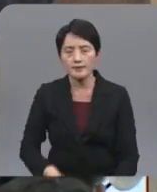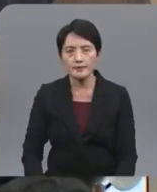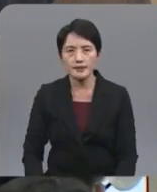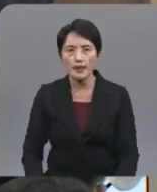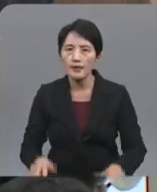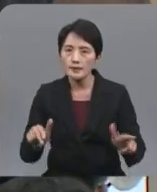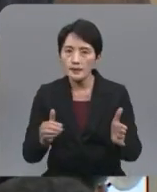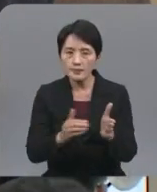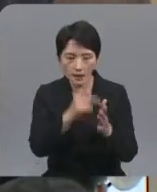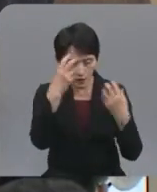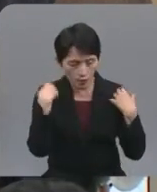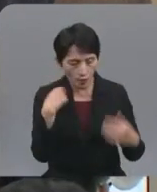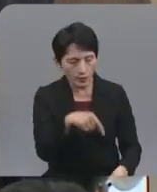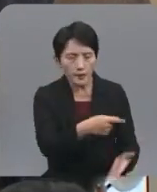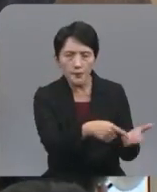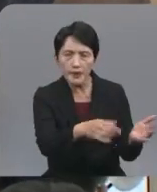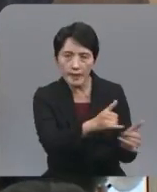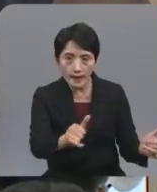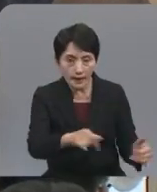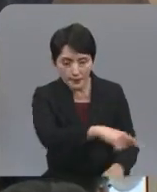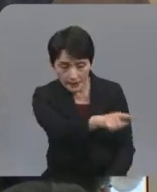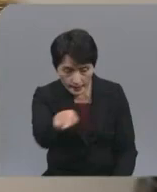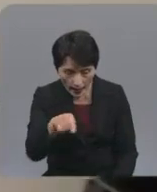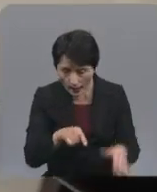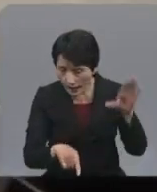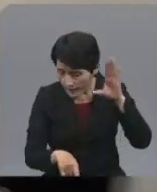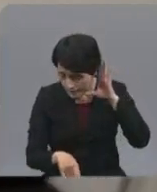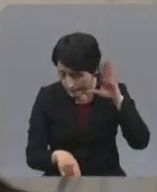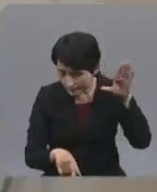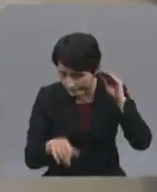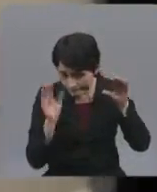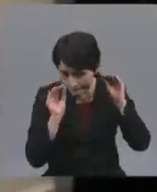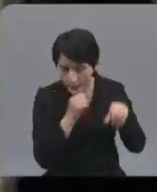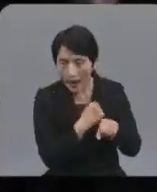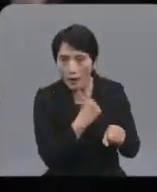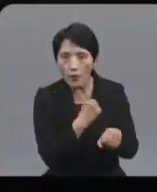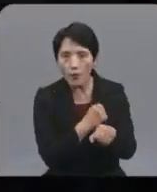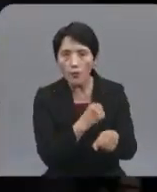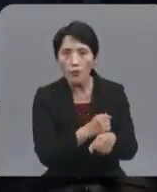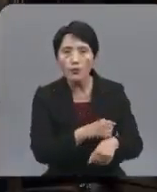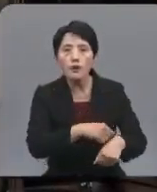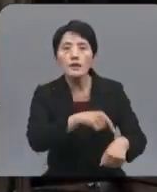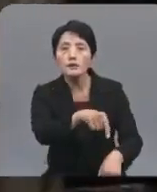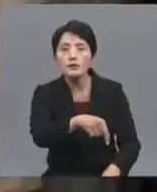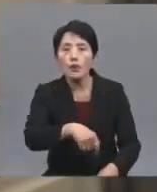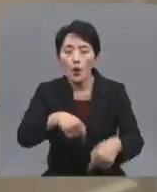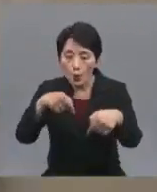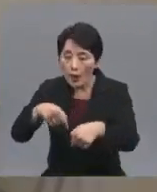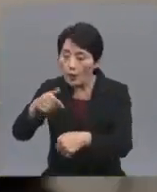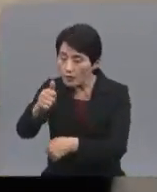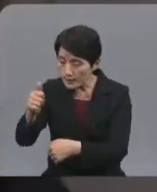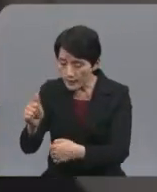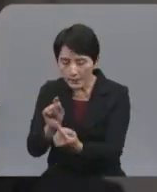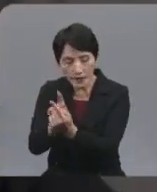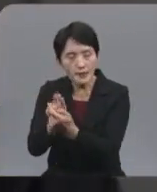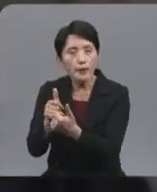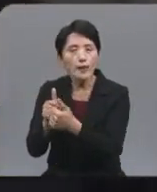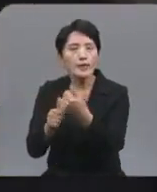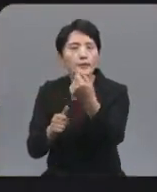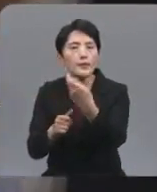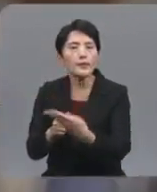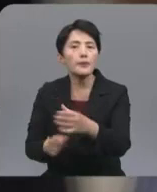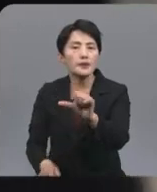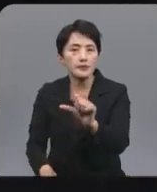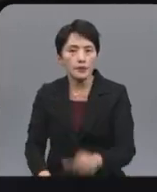giáo dục điều tra và nghiên cứu liên quan để thế hệ tương lai kế thừa cũng như tưởng nhớ nỗi đau của những nạn nhân bị cưỡng ép lao động thời chiến